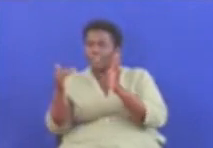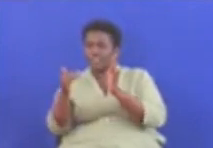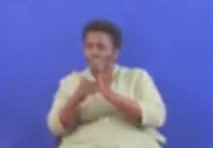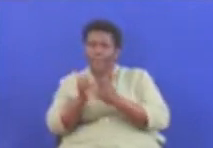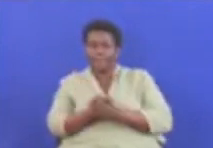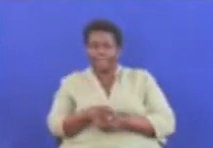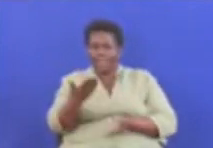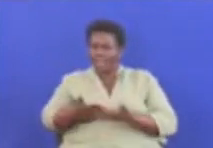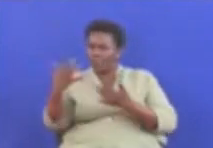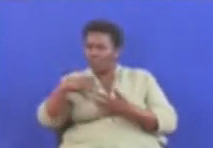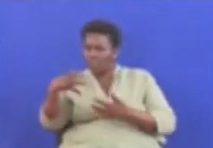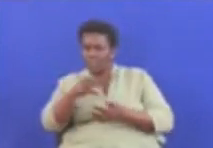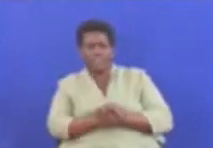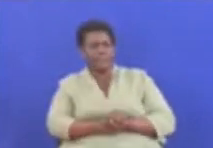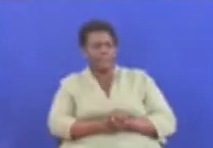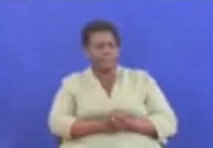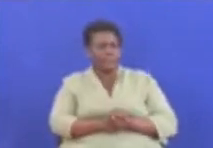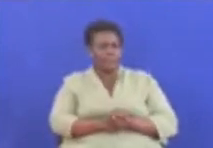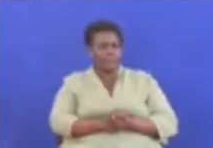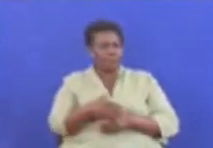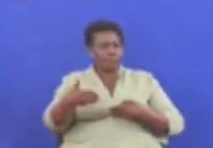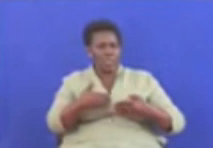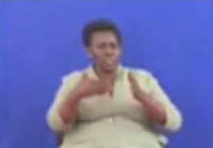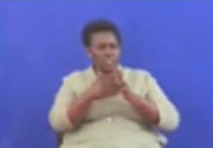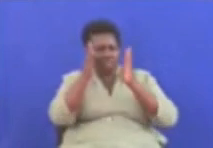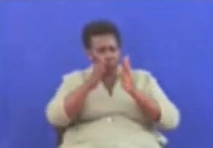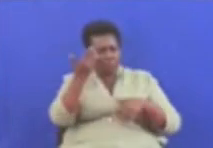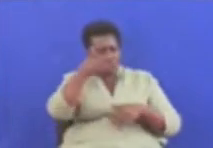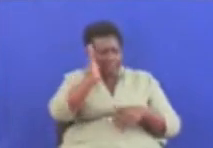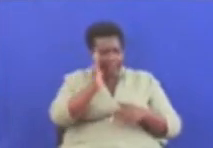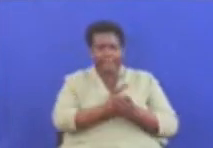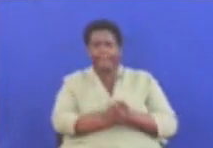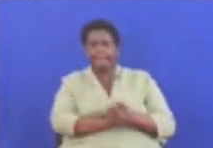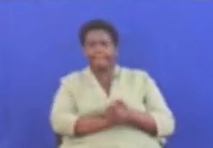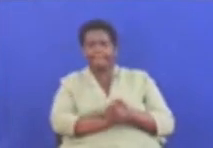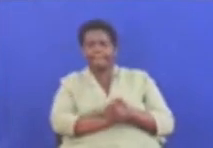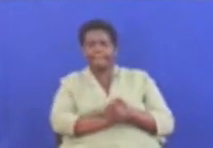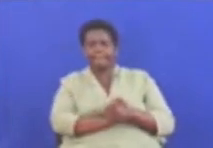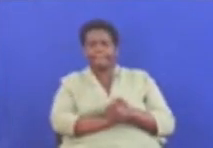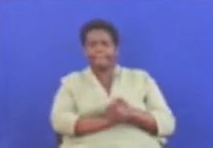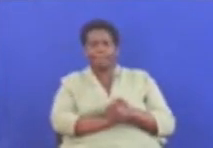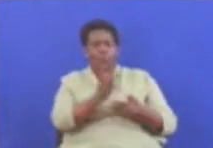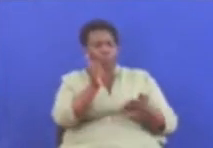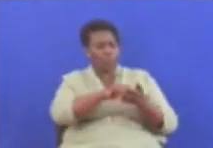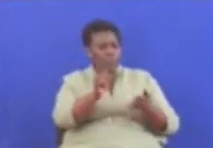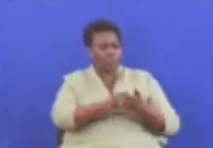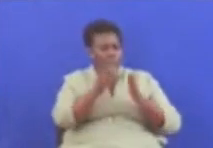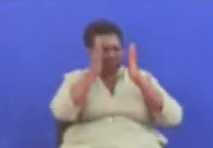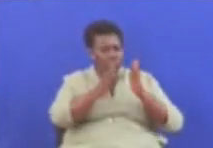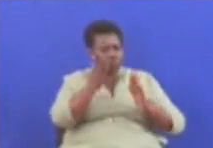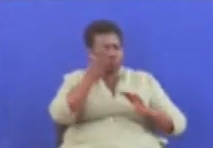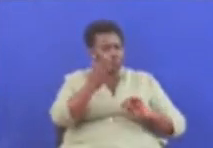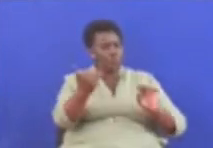sheria, Mheshimiwa Daktari Elieza Mbuki Fereshi, mwanasheria mkuu wa serikali, mwandishi mkuu wa